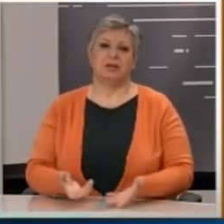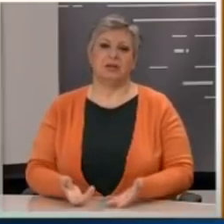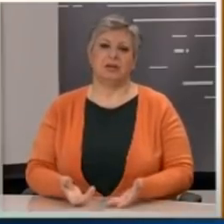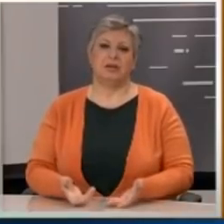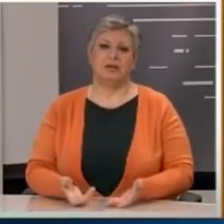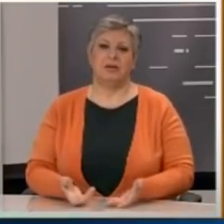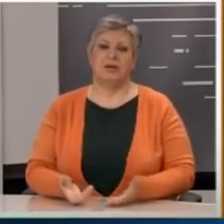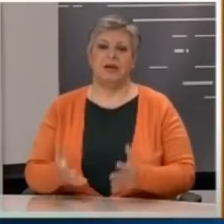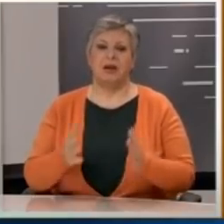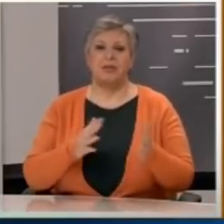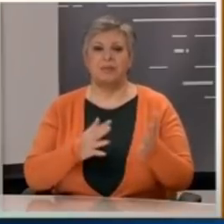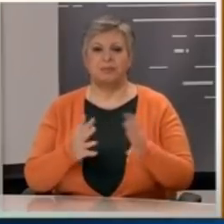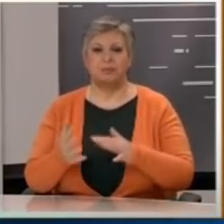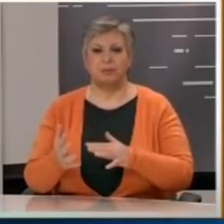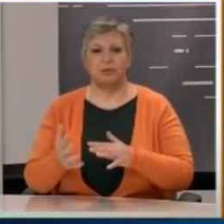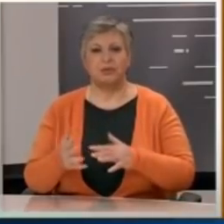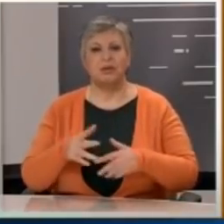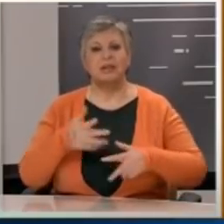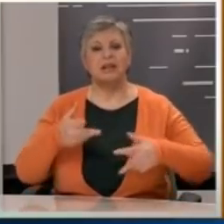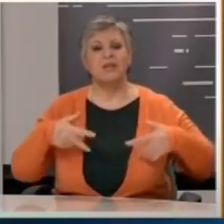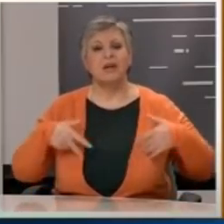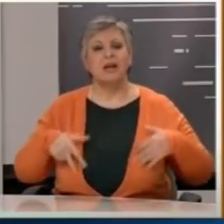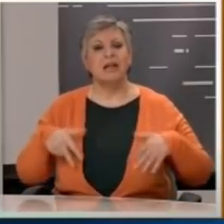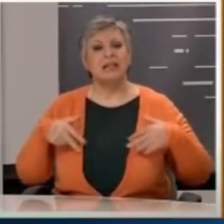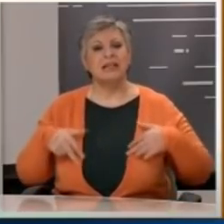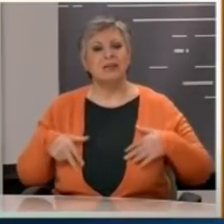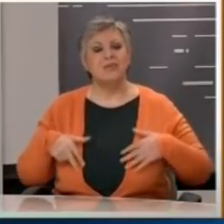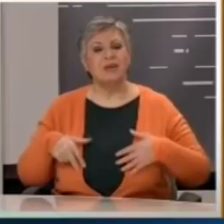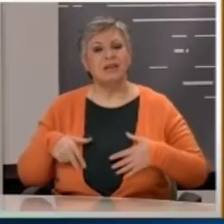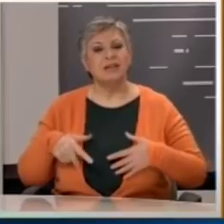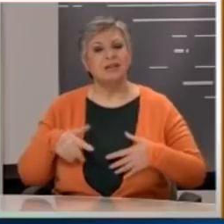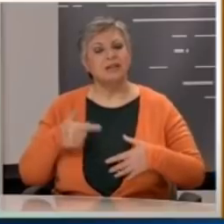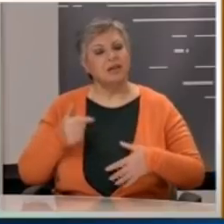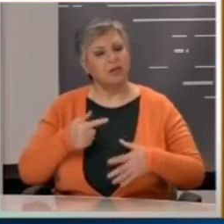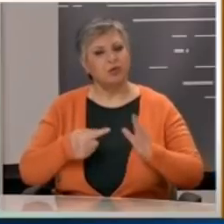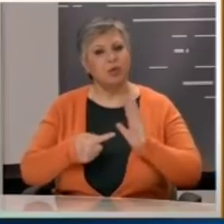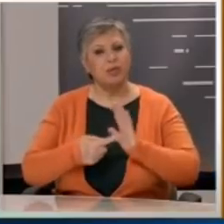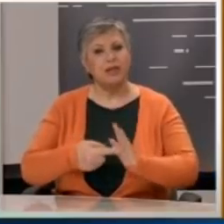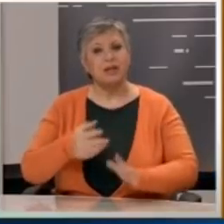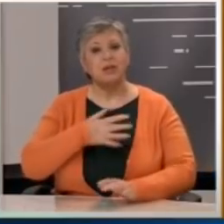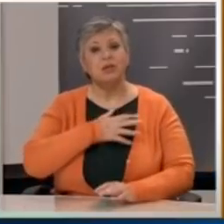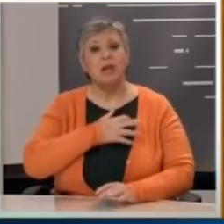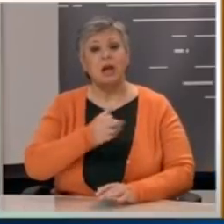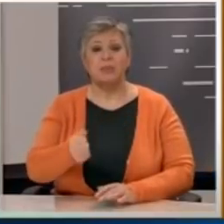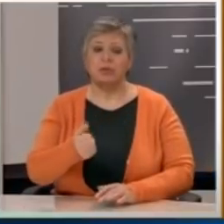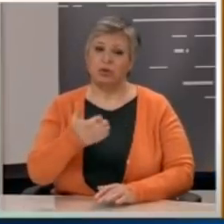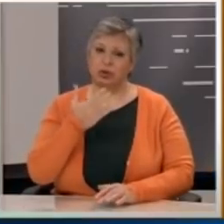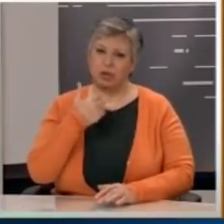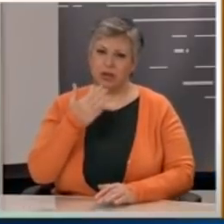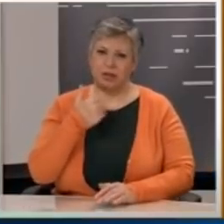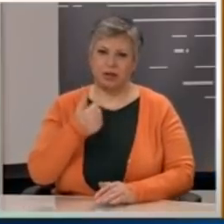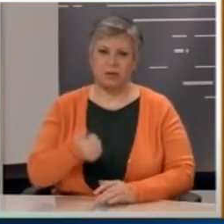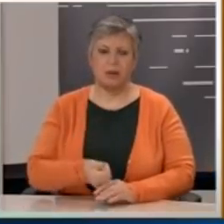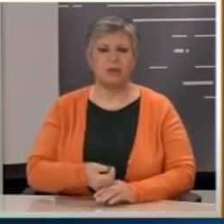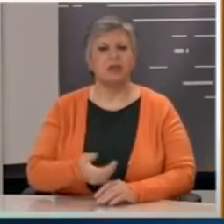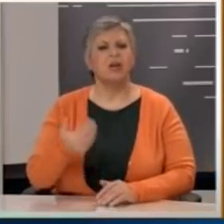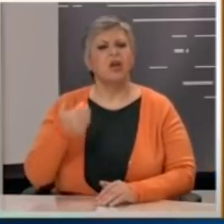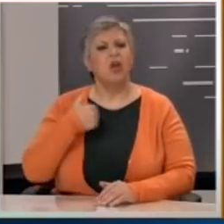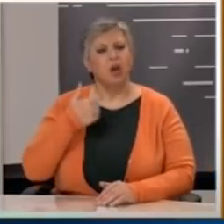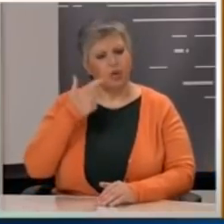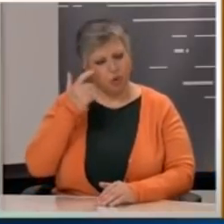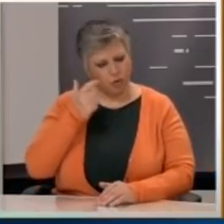Δηλαδή έχει δείξει και η κυβέρνηση με τη στάση της ότι δεν εμπιστεύεται τους βουλευτές. Γιατί είχα ρωτήσει